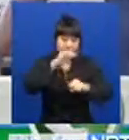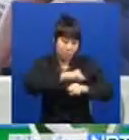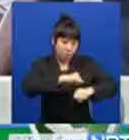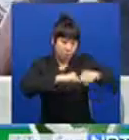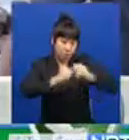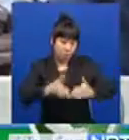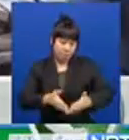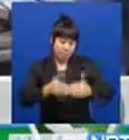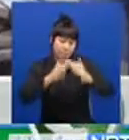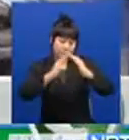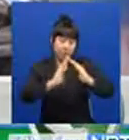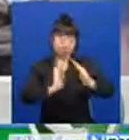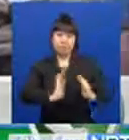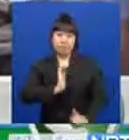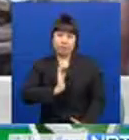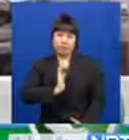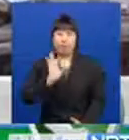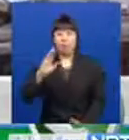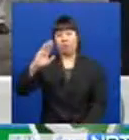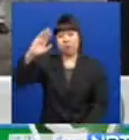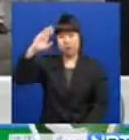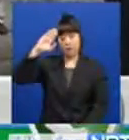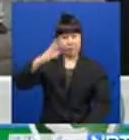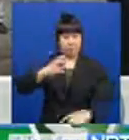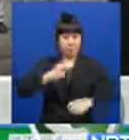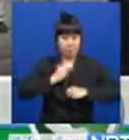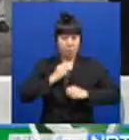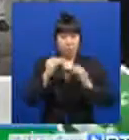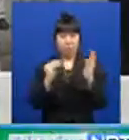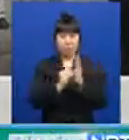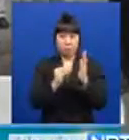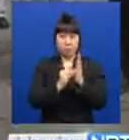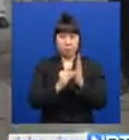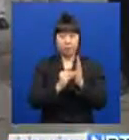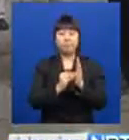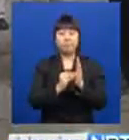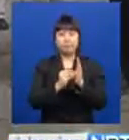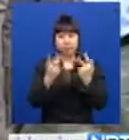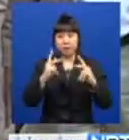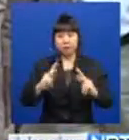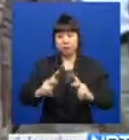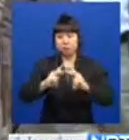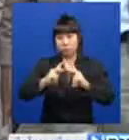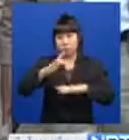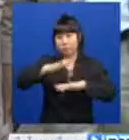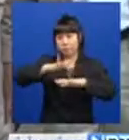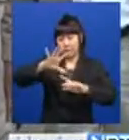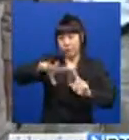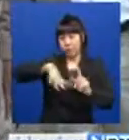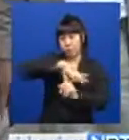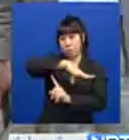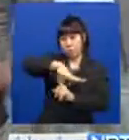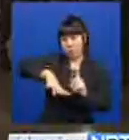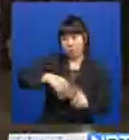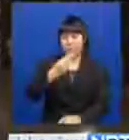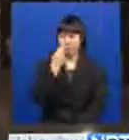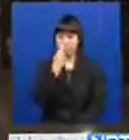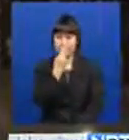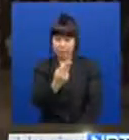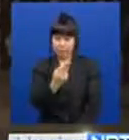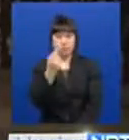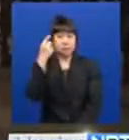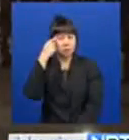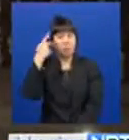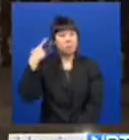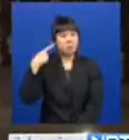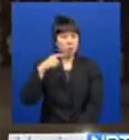ฑ์เฉลิมพระเกียรติที่สโมสรกองทัพบกเขตเทเวศกรุงเทพมหานครซึ่งกระทรวงทรัพยากรธรรมชาติและสิ่งแวดล้อมเห็นว่าน่าจะเป็น